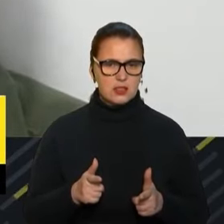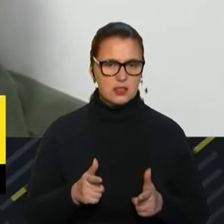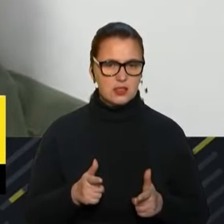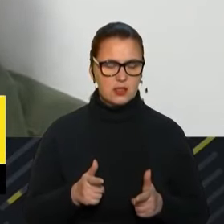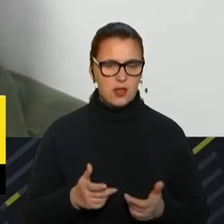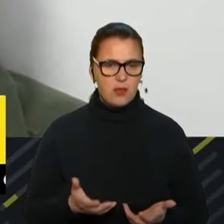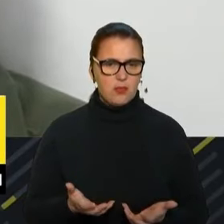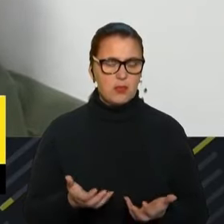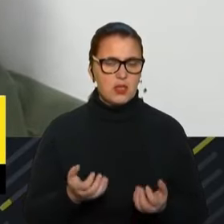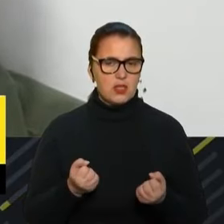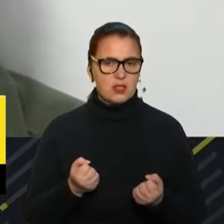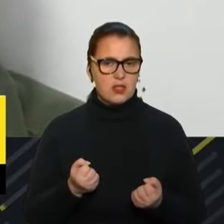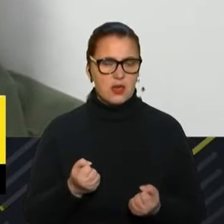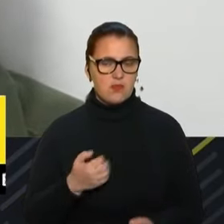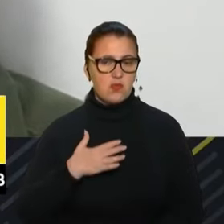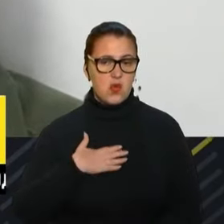позиции.